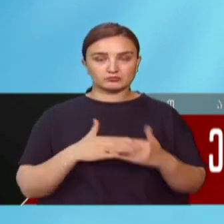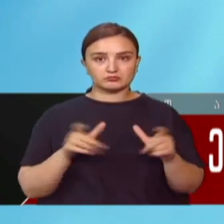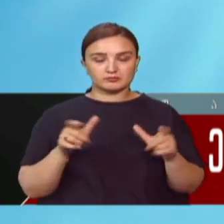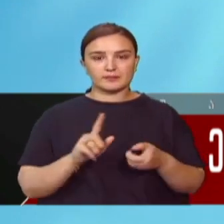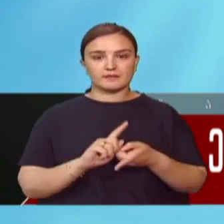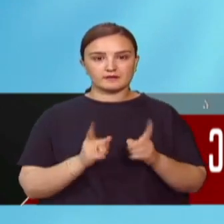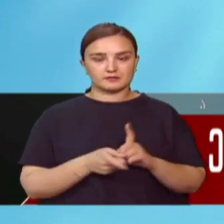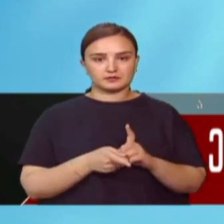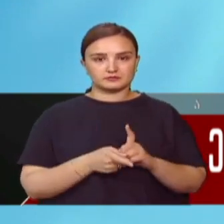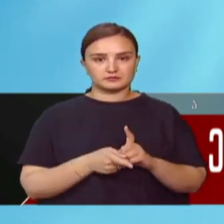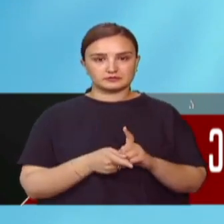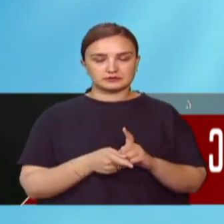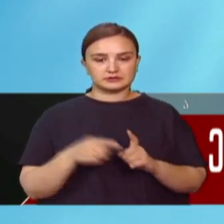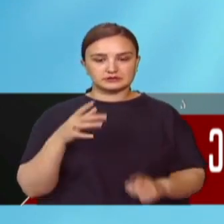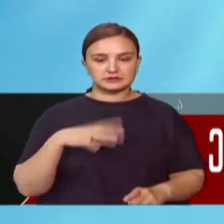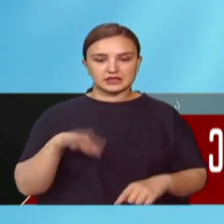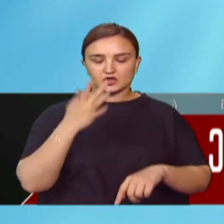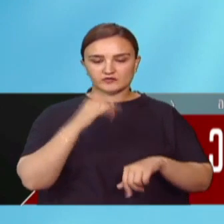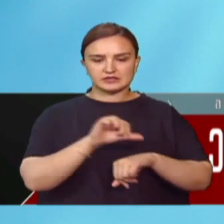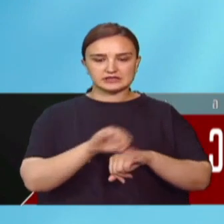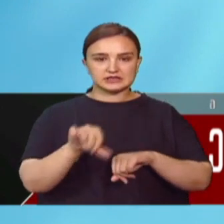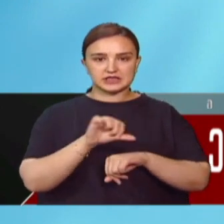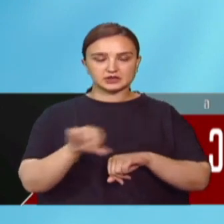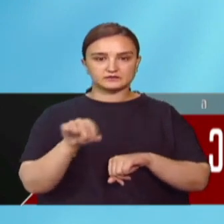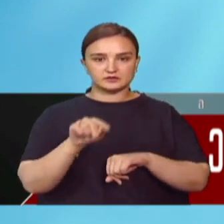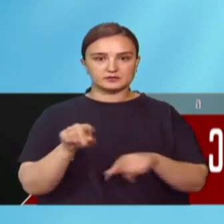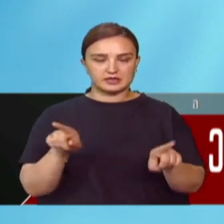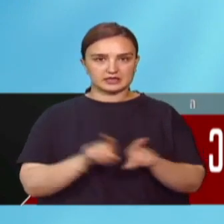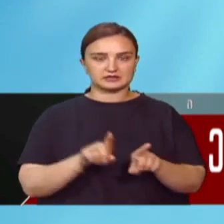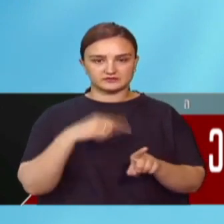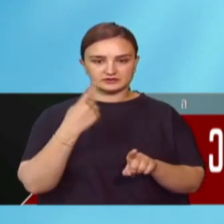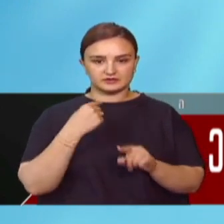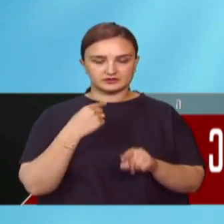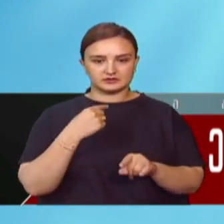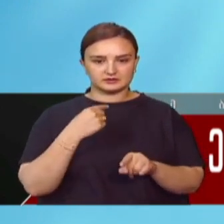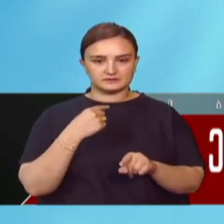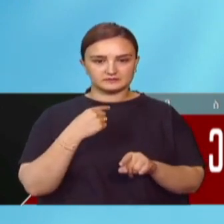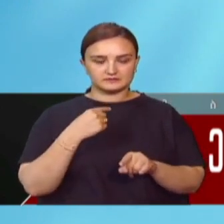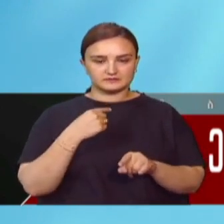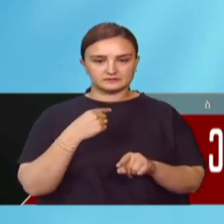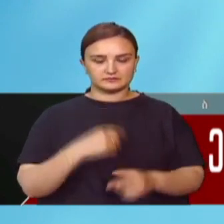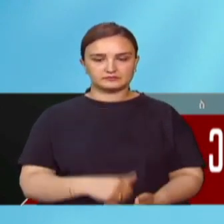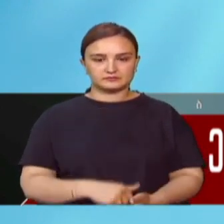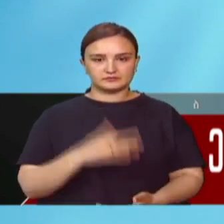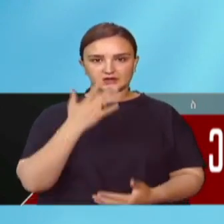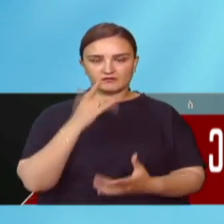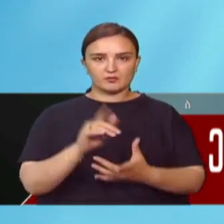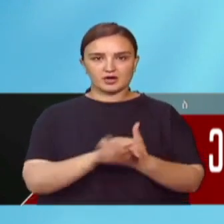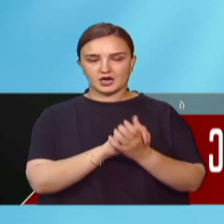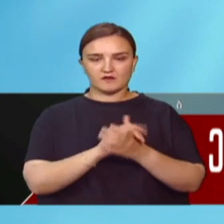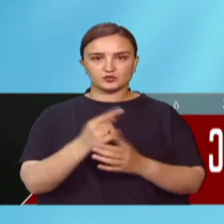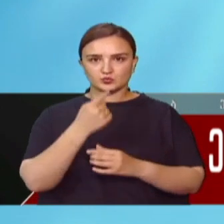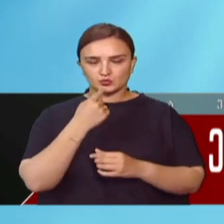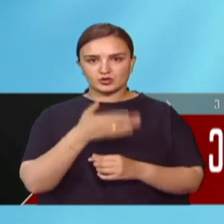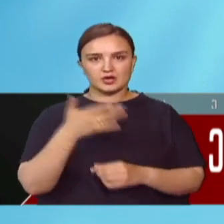არამედ უზრუნველყოფს, რომ საქართველოს საზღვრებზე დავიჭიროთ, ასე ვთქვათ, ის ტვირთები, რომლებიც გამოეპარა ევროკავშირის, გამოეპარა